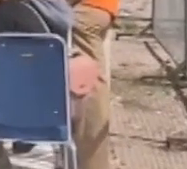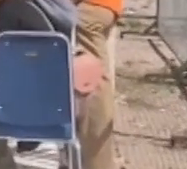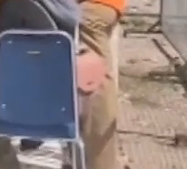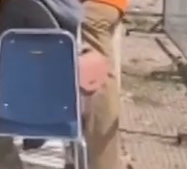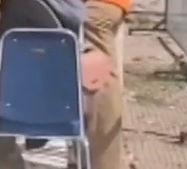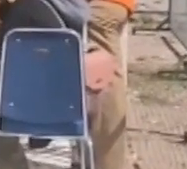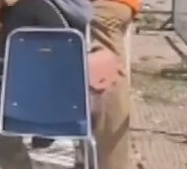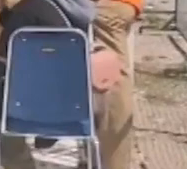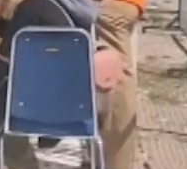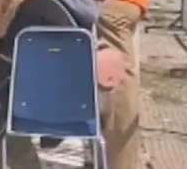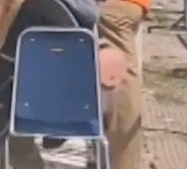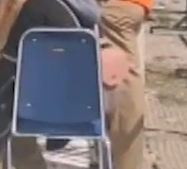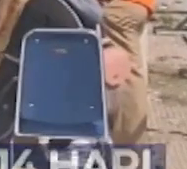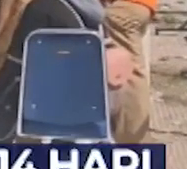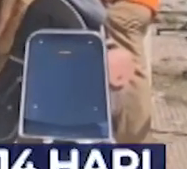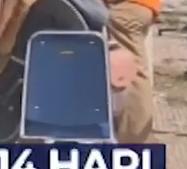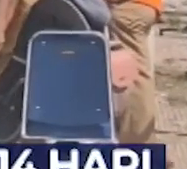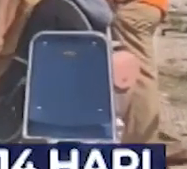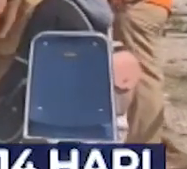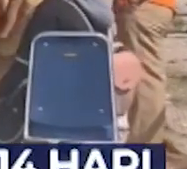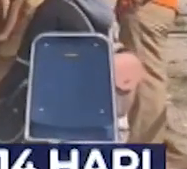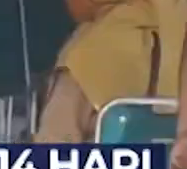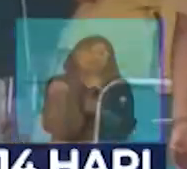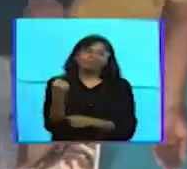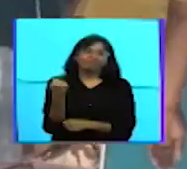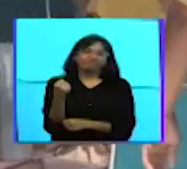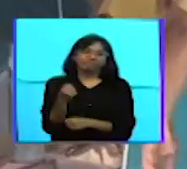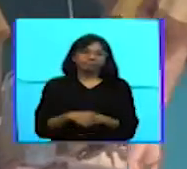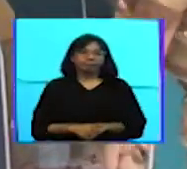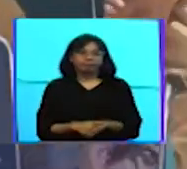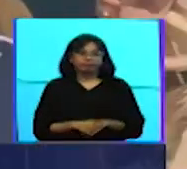muka sesuai rekomendasi dari Satgas